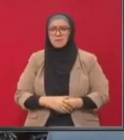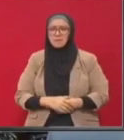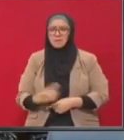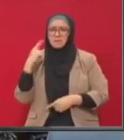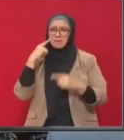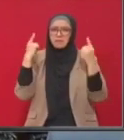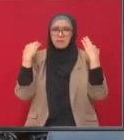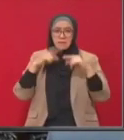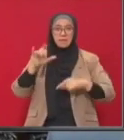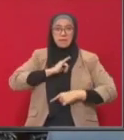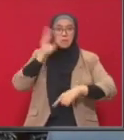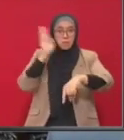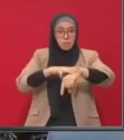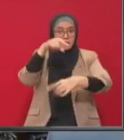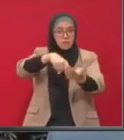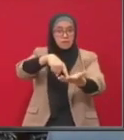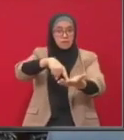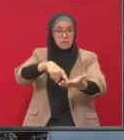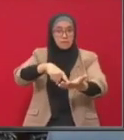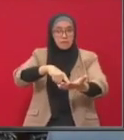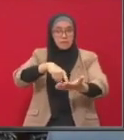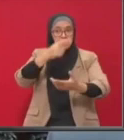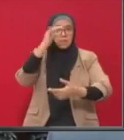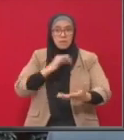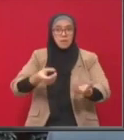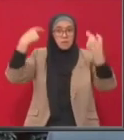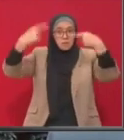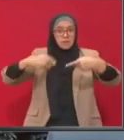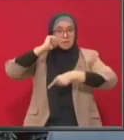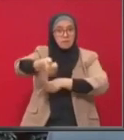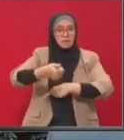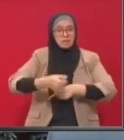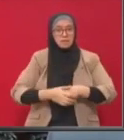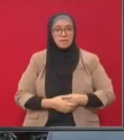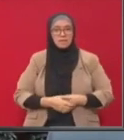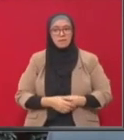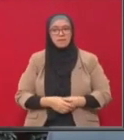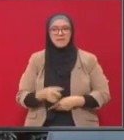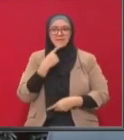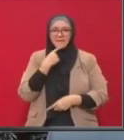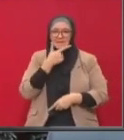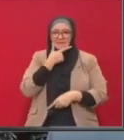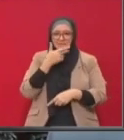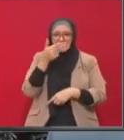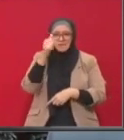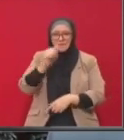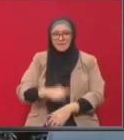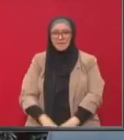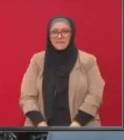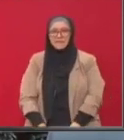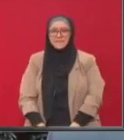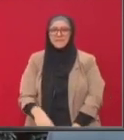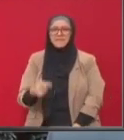saya bagi warning Yei selesai dapat Andien lagi bego Hahaha Oh